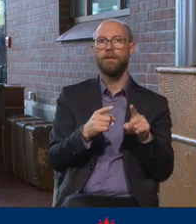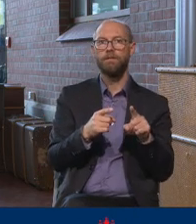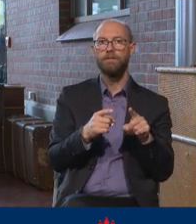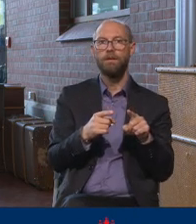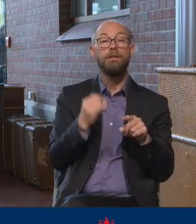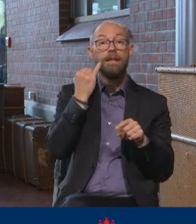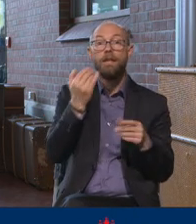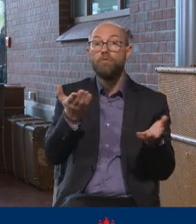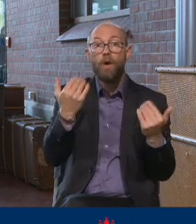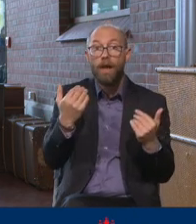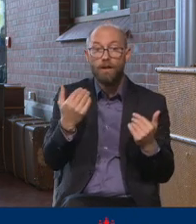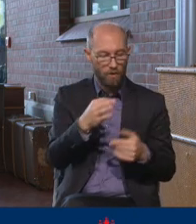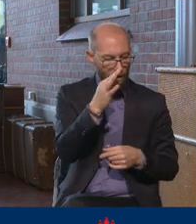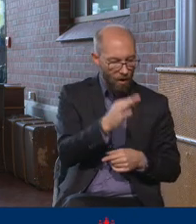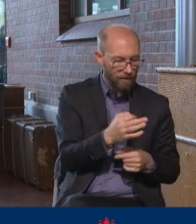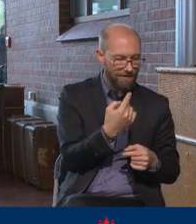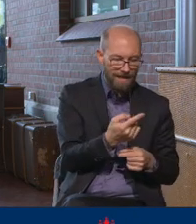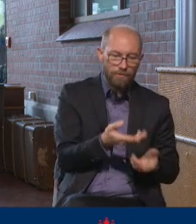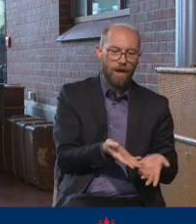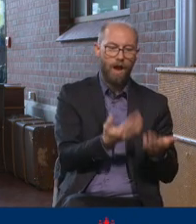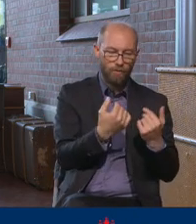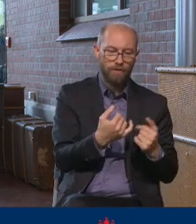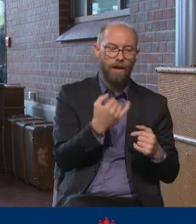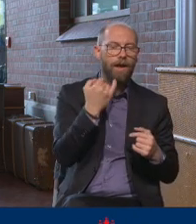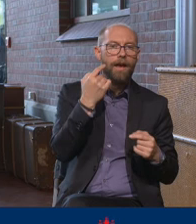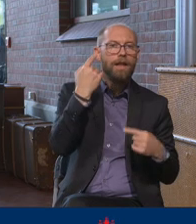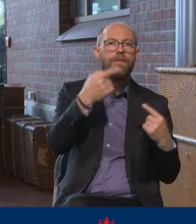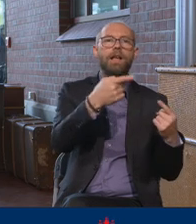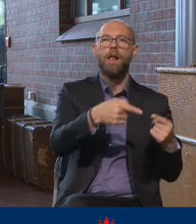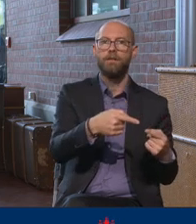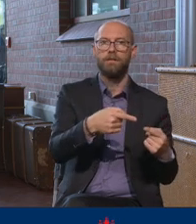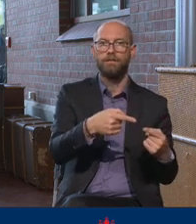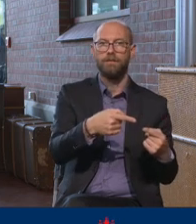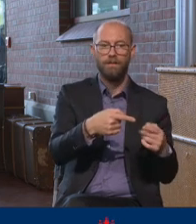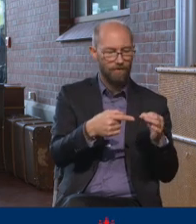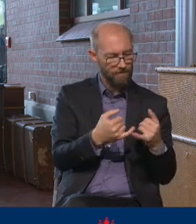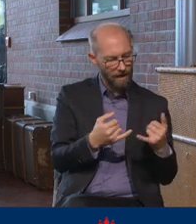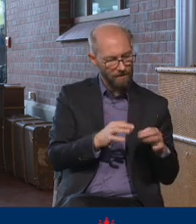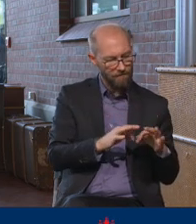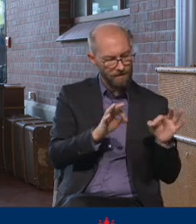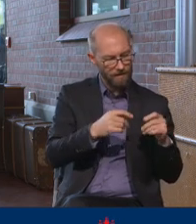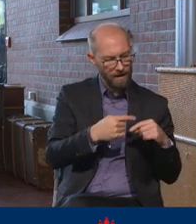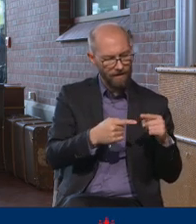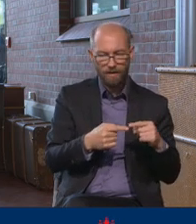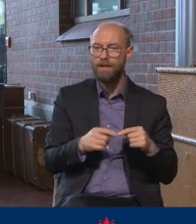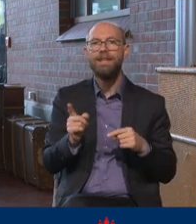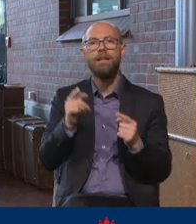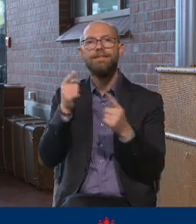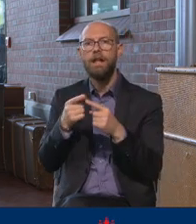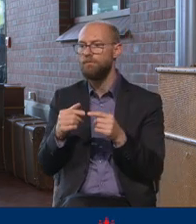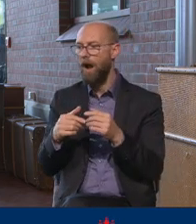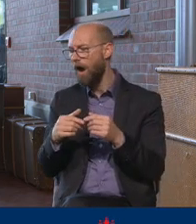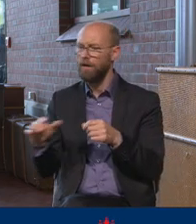heraus entwickelt und nicht sozusagen der radikale versuch tatsächlich möglichst vielen neu zu bauen und in